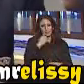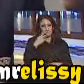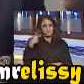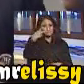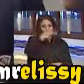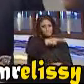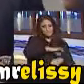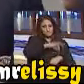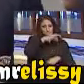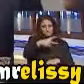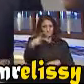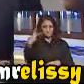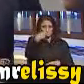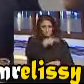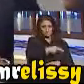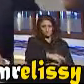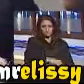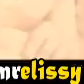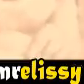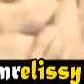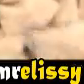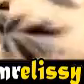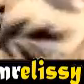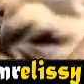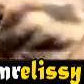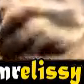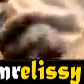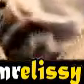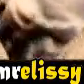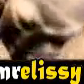الفاصل قول شكوتك.